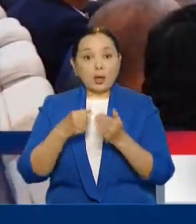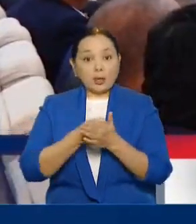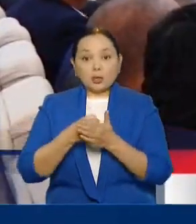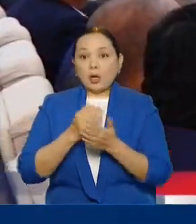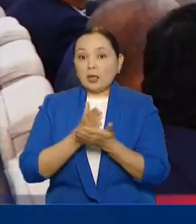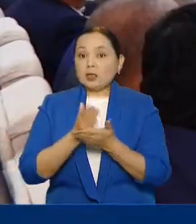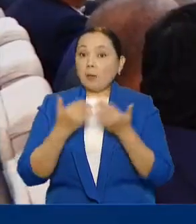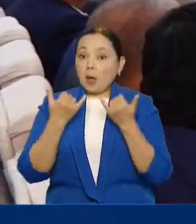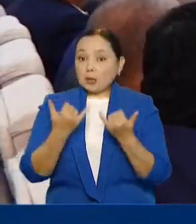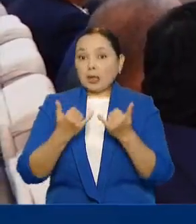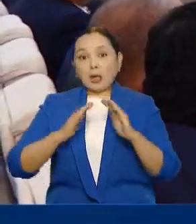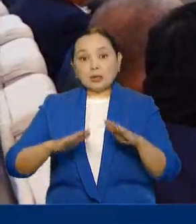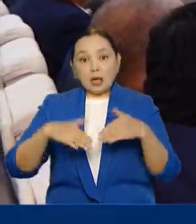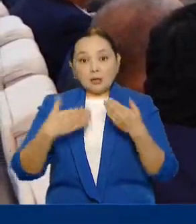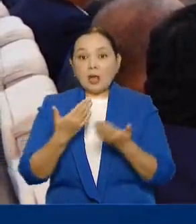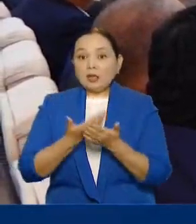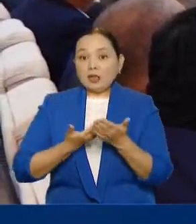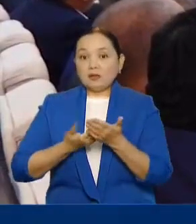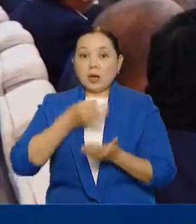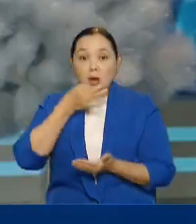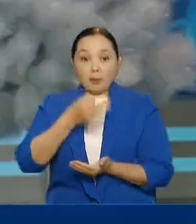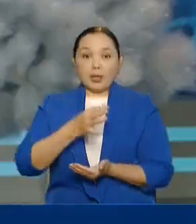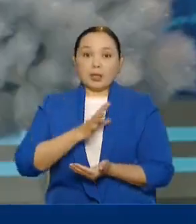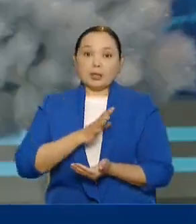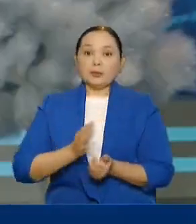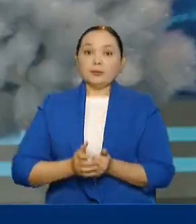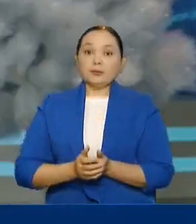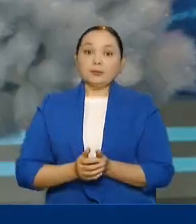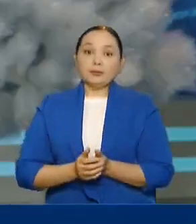xizmat qiladigan taklif va tavsiyalar berildi. Bu dasturimiz